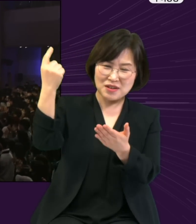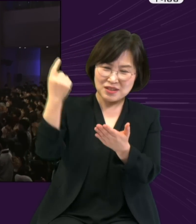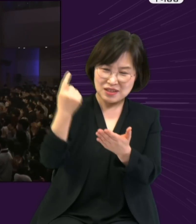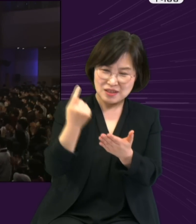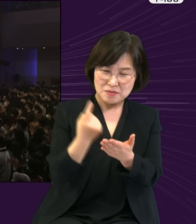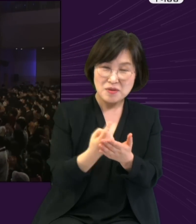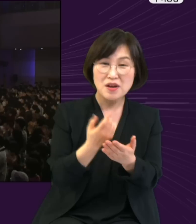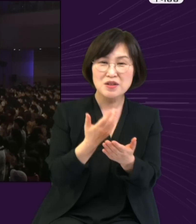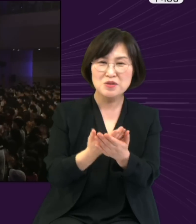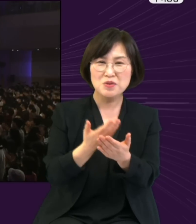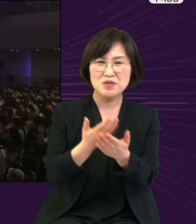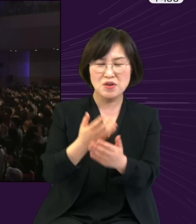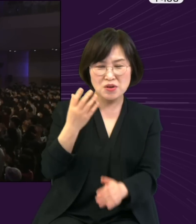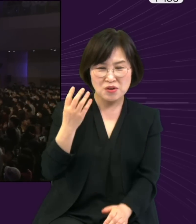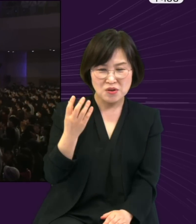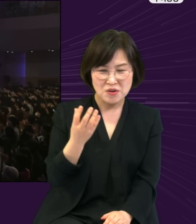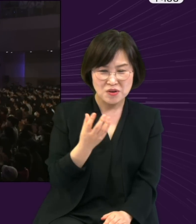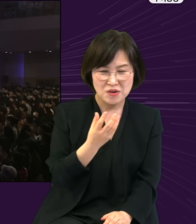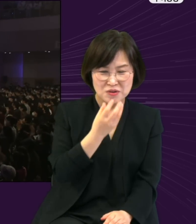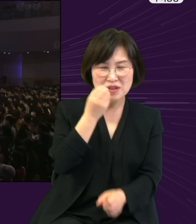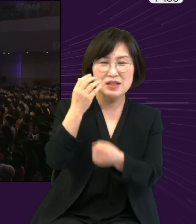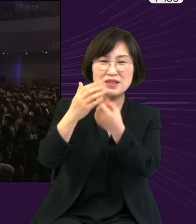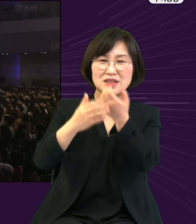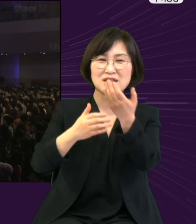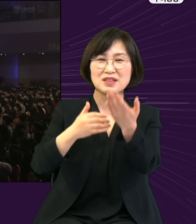거룩하신 성령님